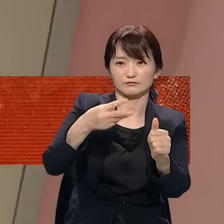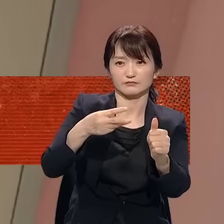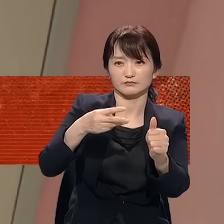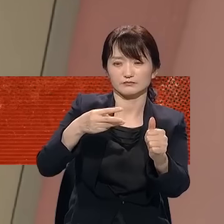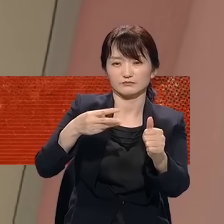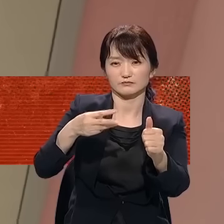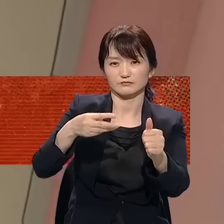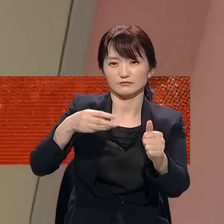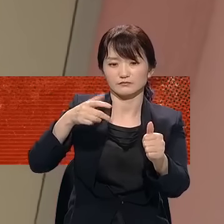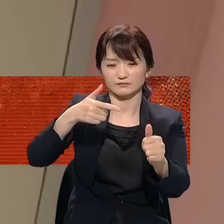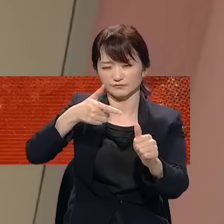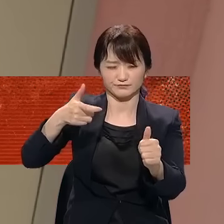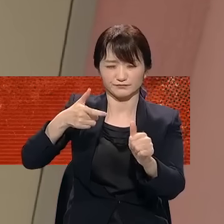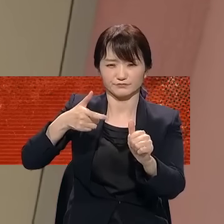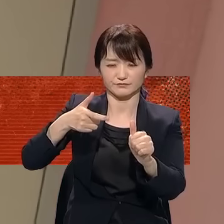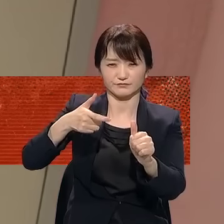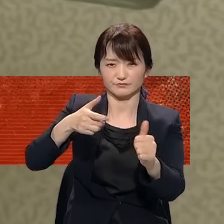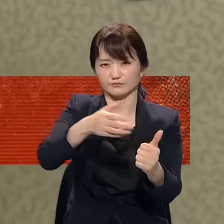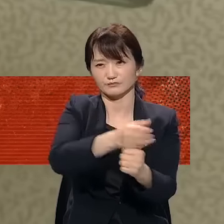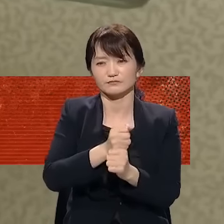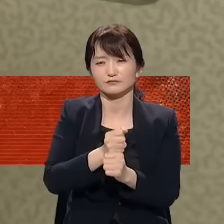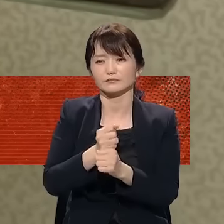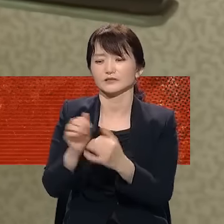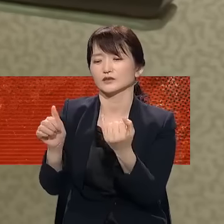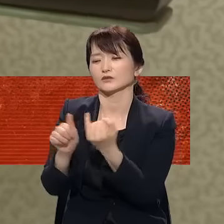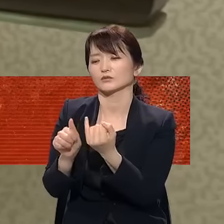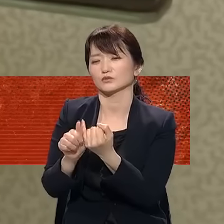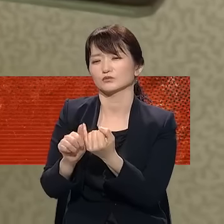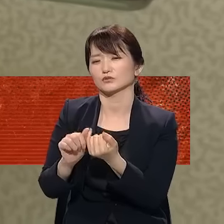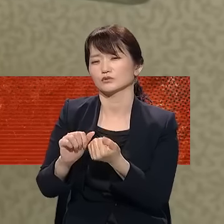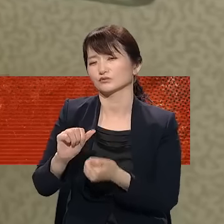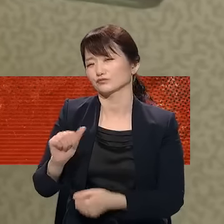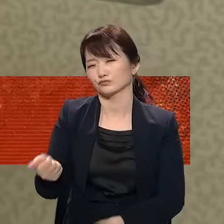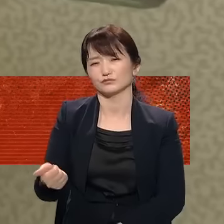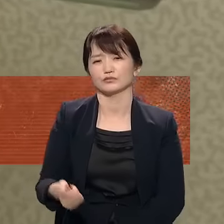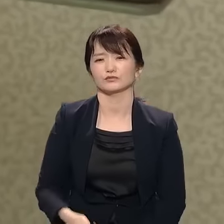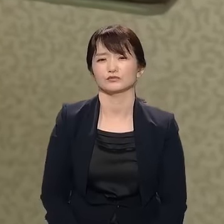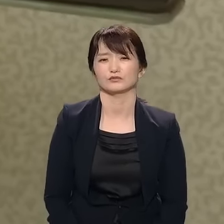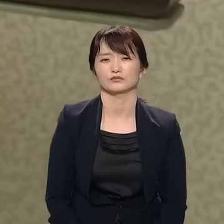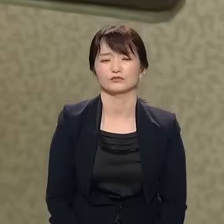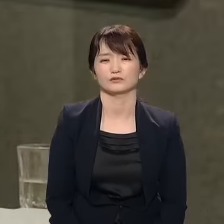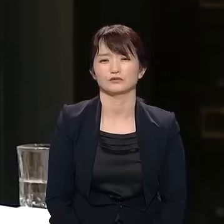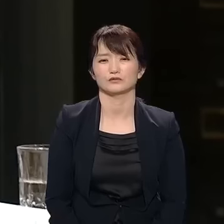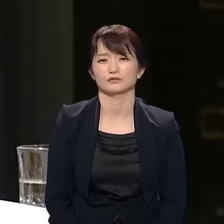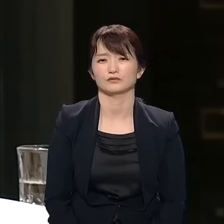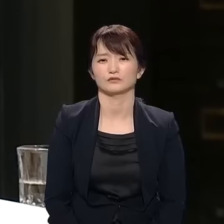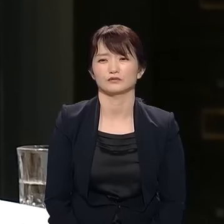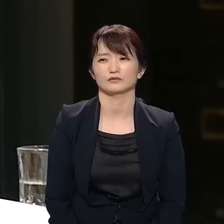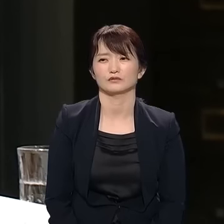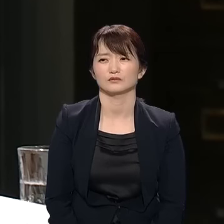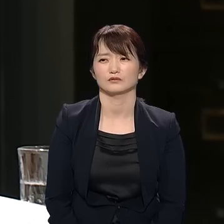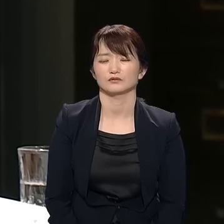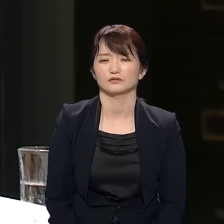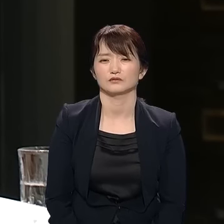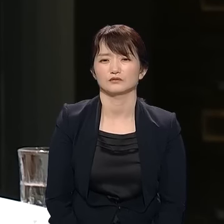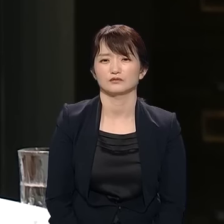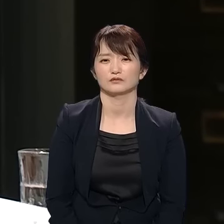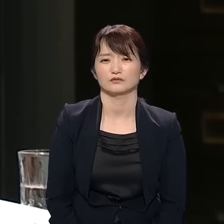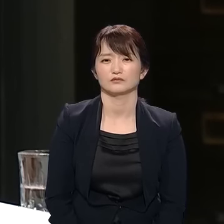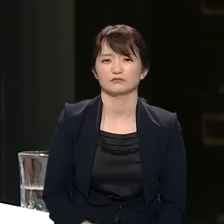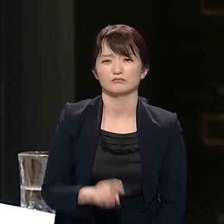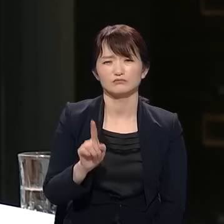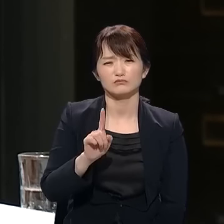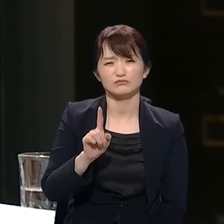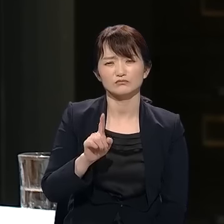맡고 현장에서 체포가 되는데 부부는 현장에서 사망을 했습니다 아 이게 도대체 무슨